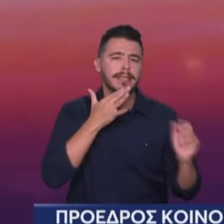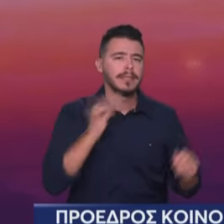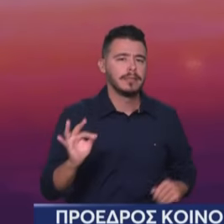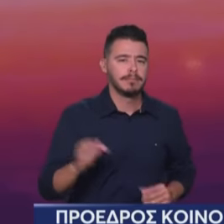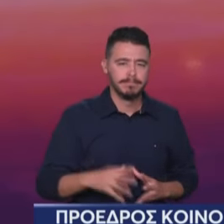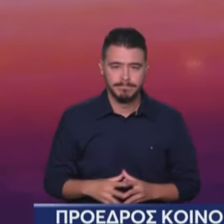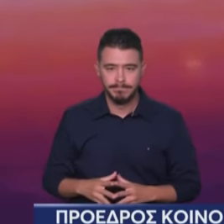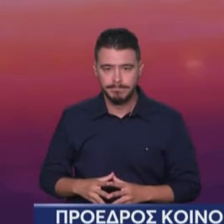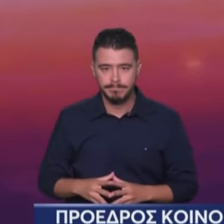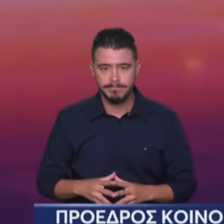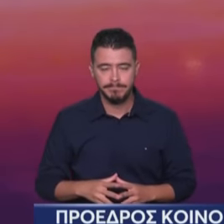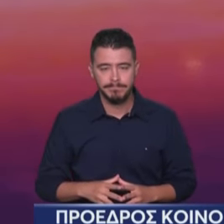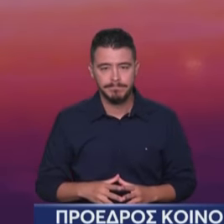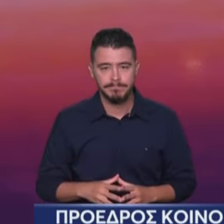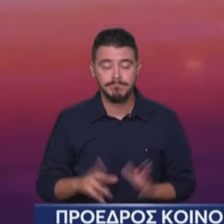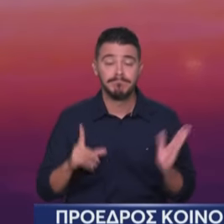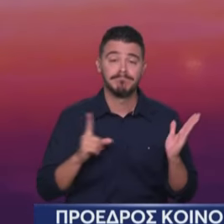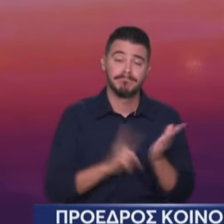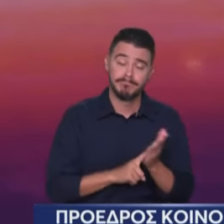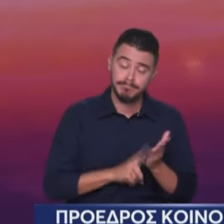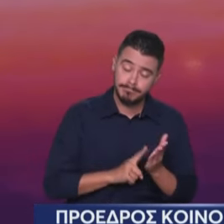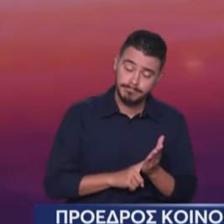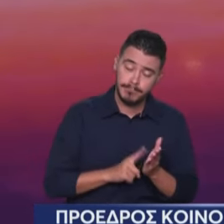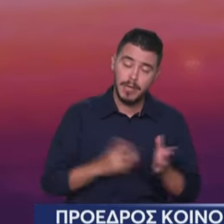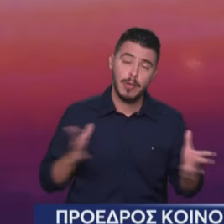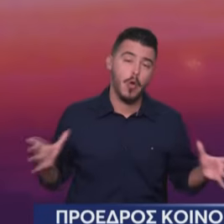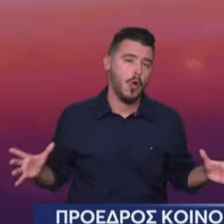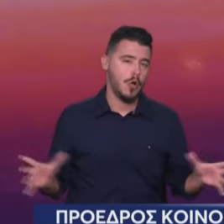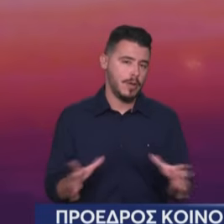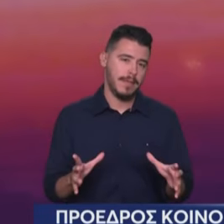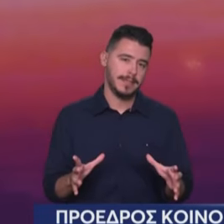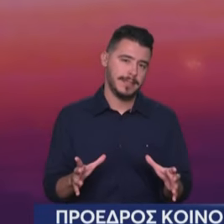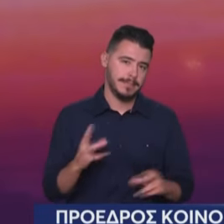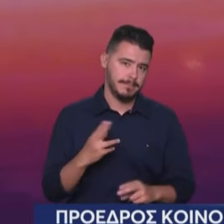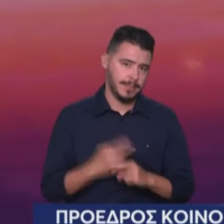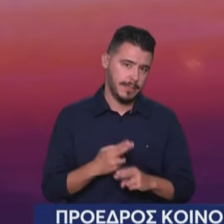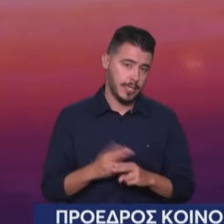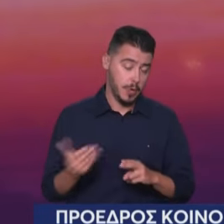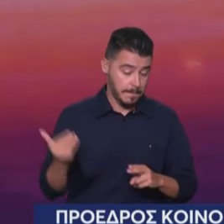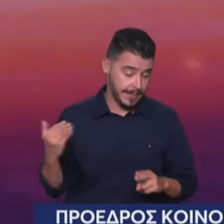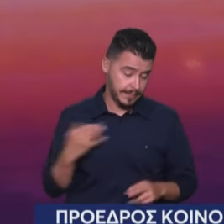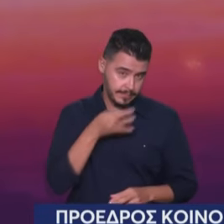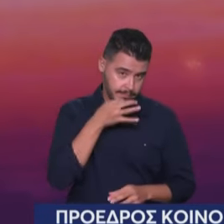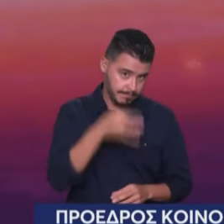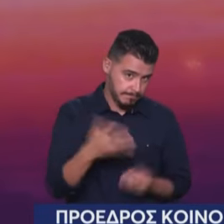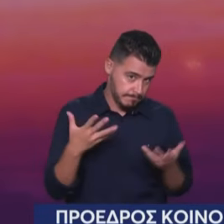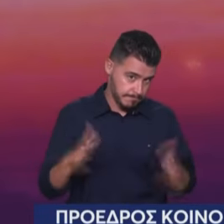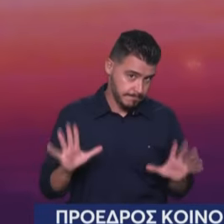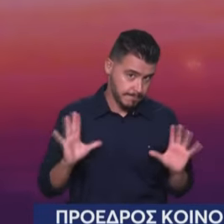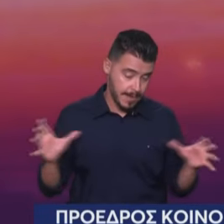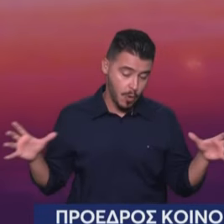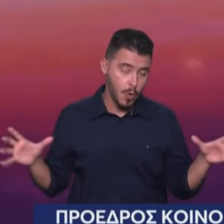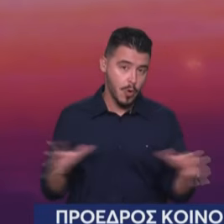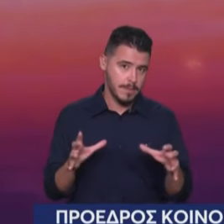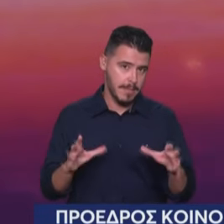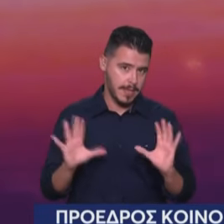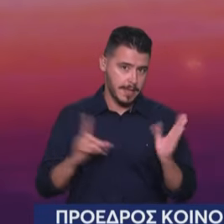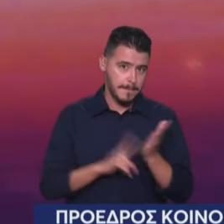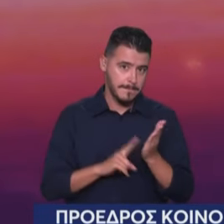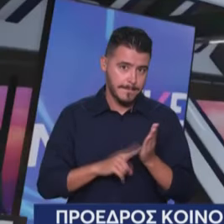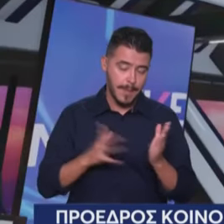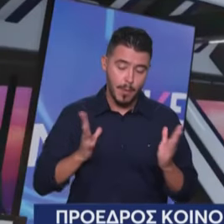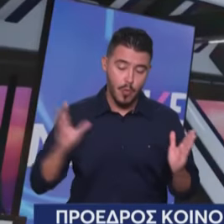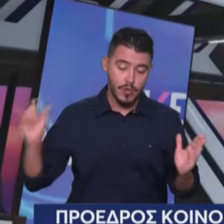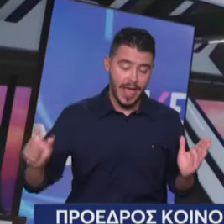βήματα για να λειτουργήσουμε συλλογικά και ότι θα πρέπει να κάθε εκμάδα της προσπάθειάς μας να την αξιοποιούμε τους ώστε να δίνουμε χώρο